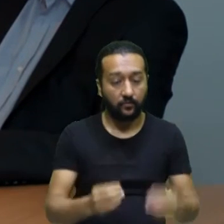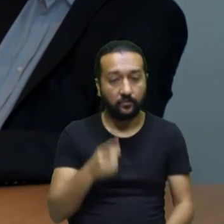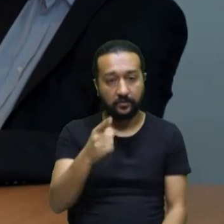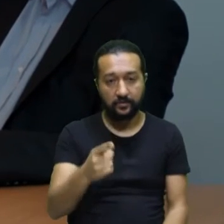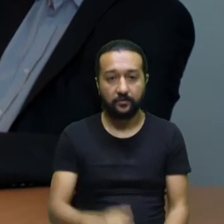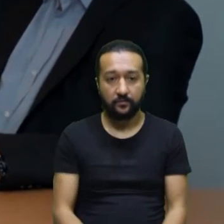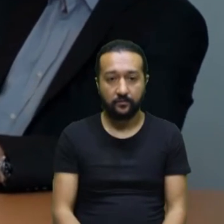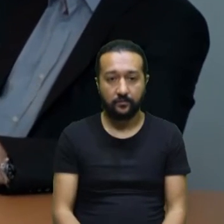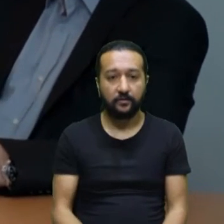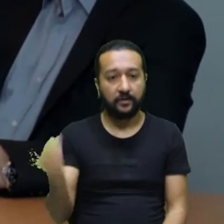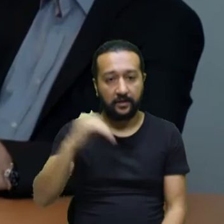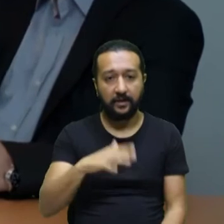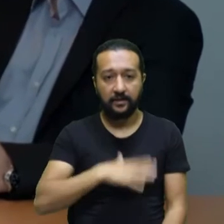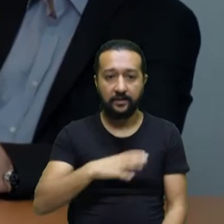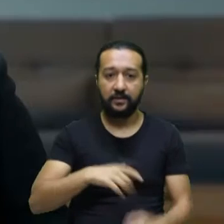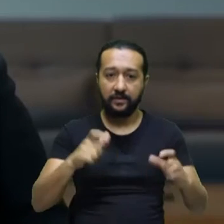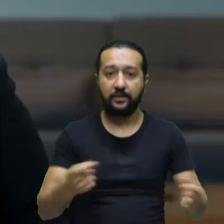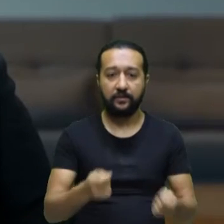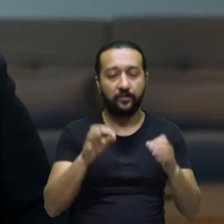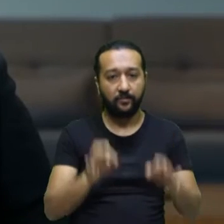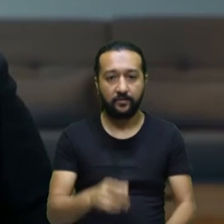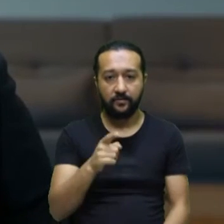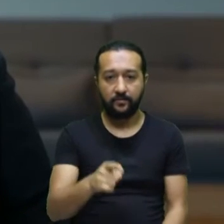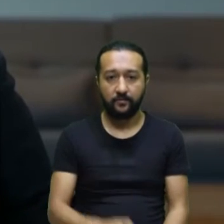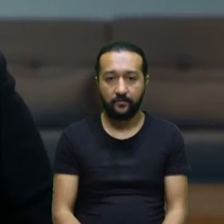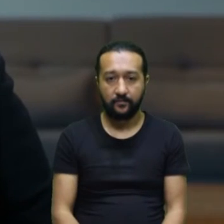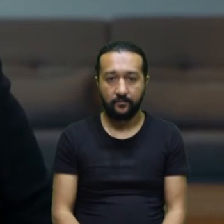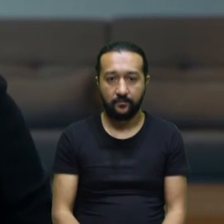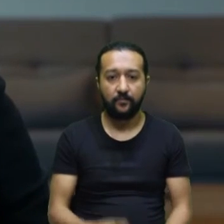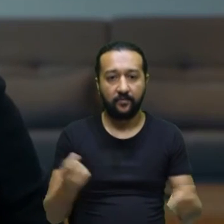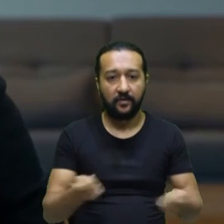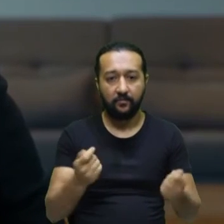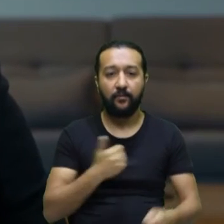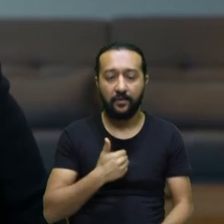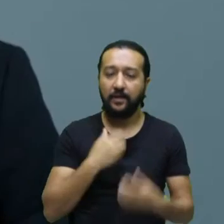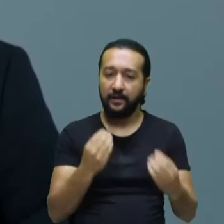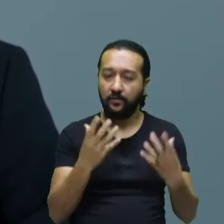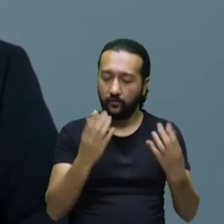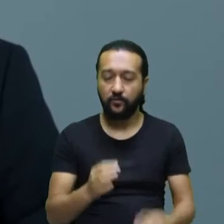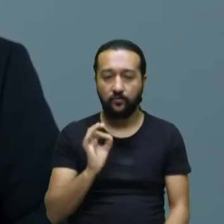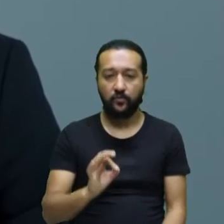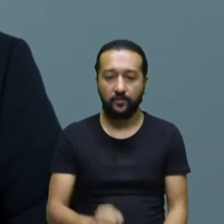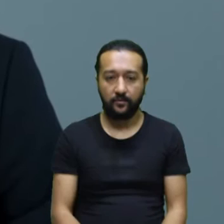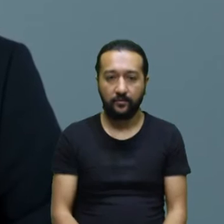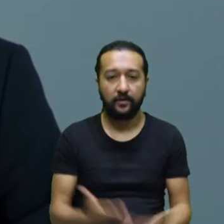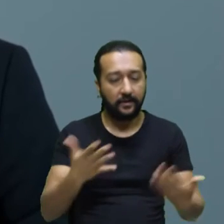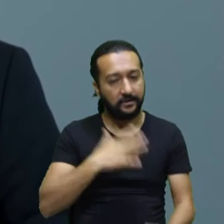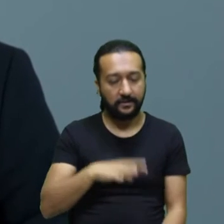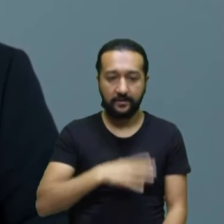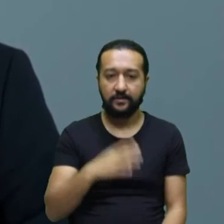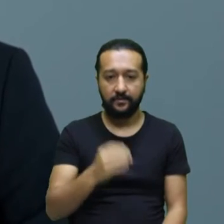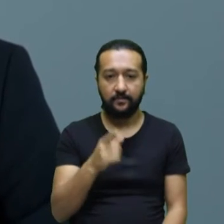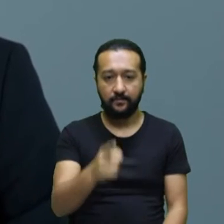hissedersen gel istediğin yerden çalışmaya başla. Çalışmak bana da iyi gelecektir. Nasıl